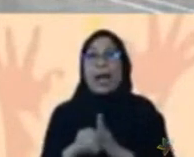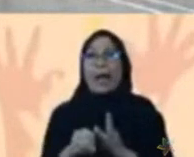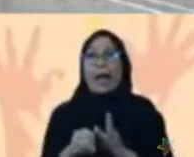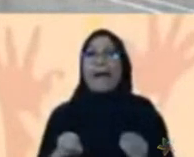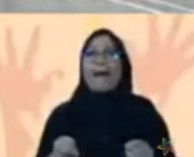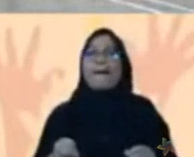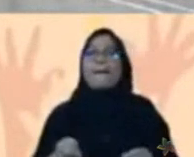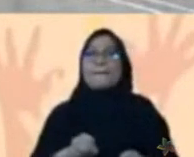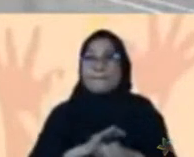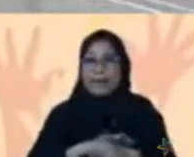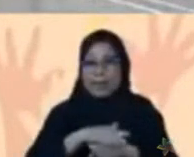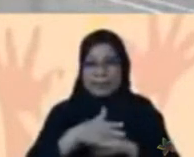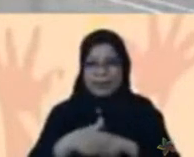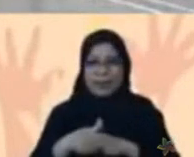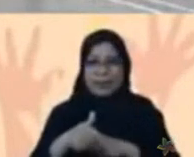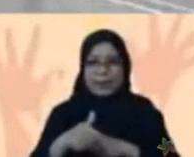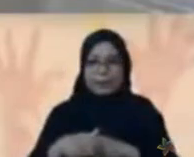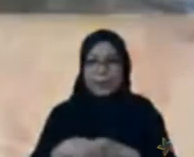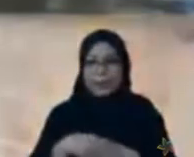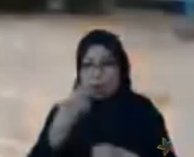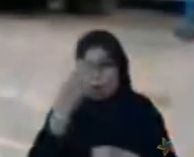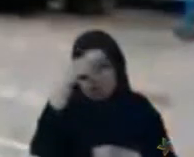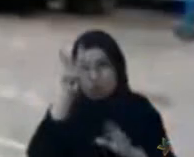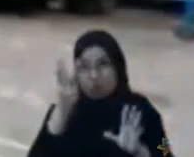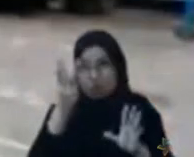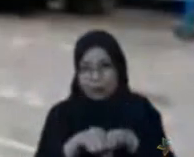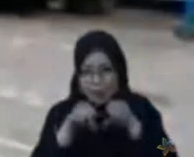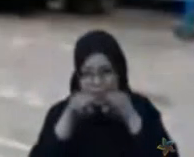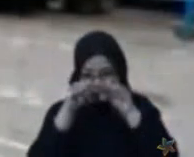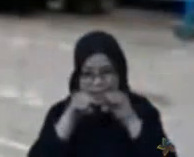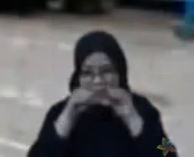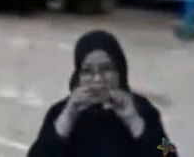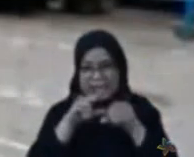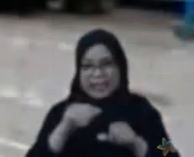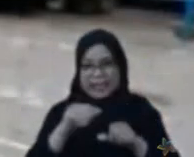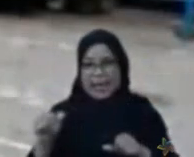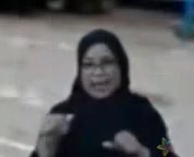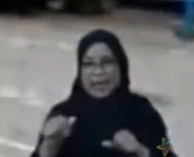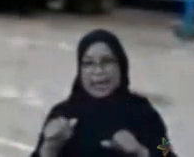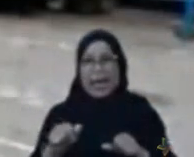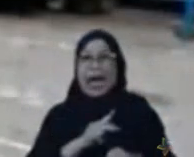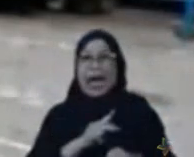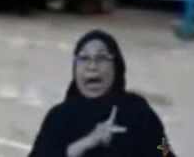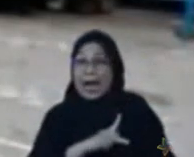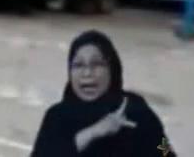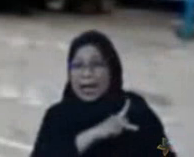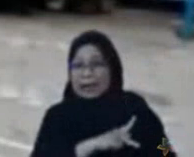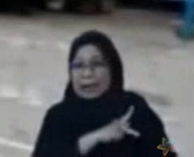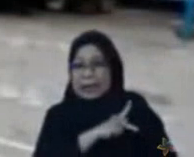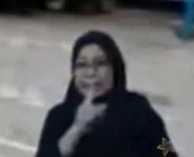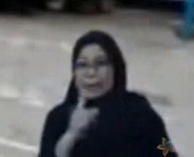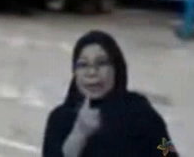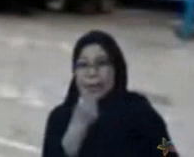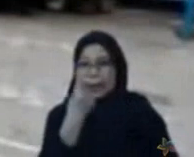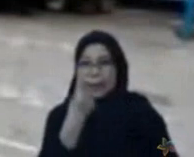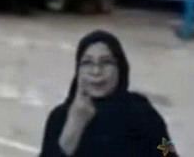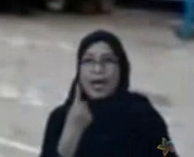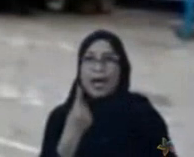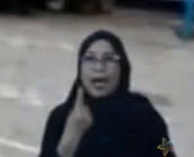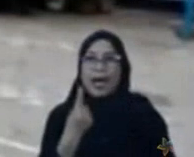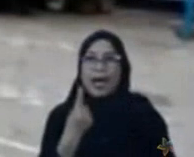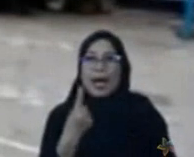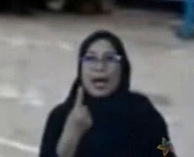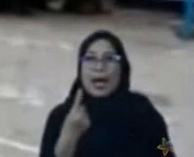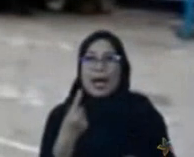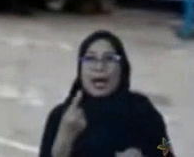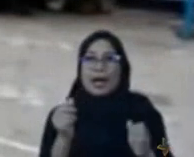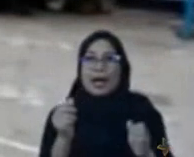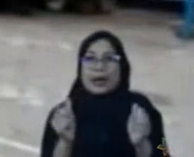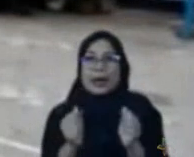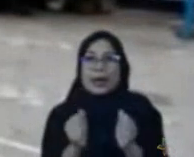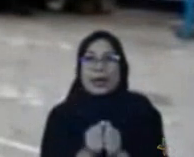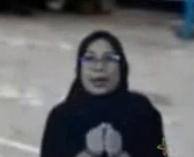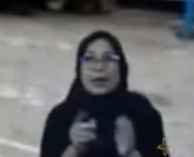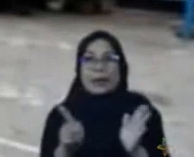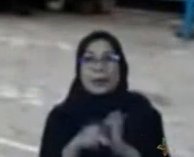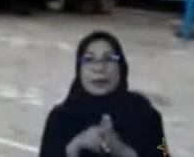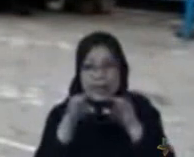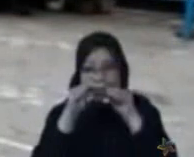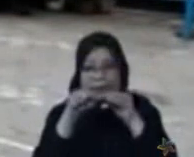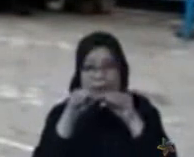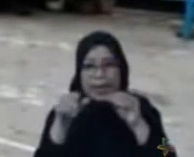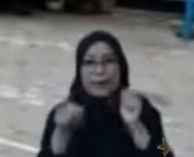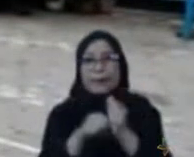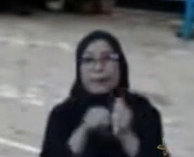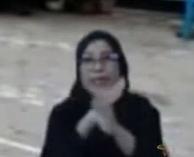Iya, untuk pendidikan karakter itu yang pertama kali kami lakukan itu adalah tentang pendidikan